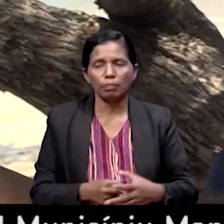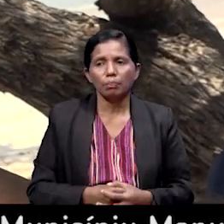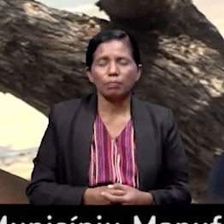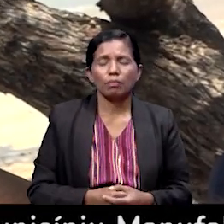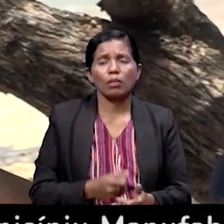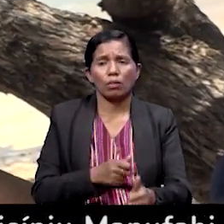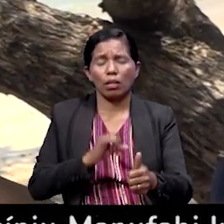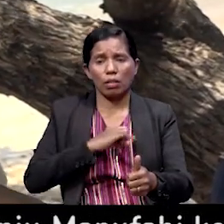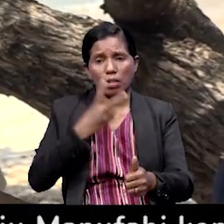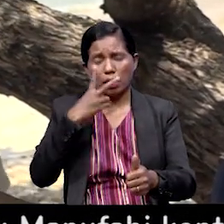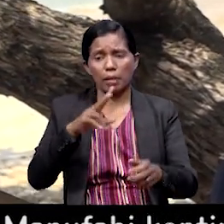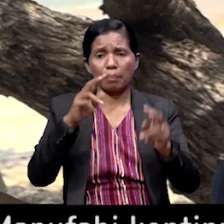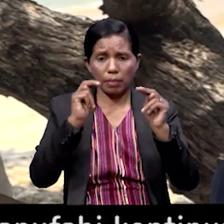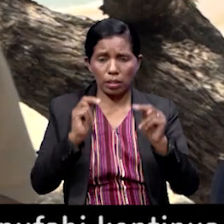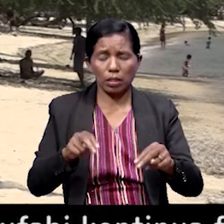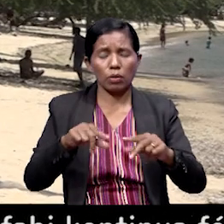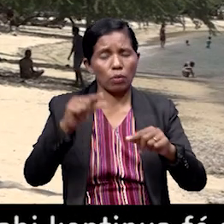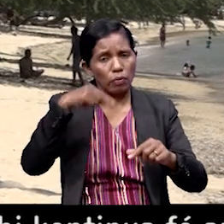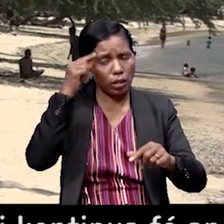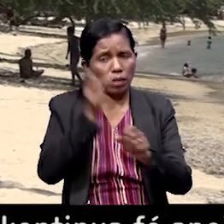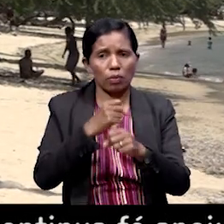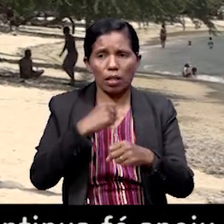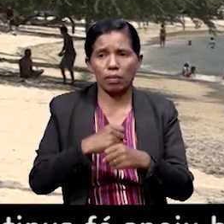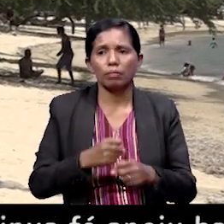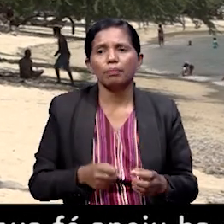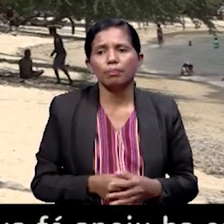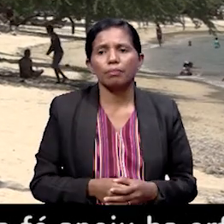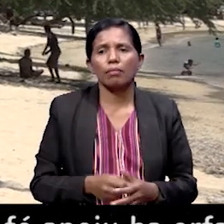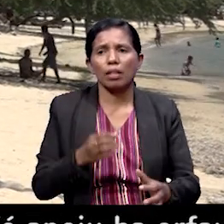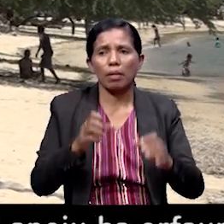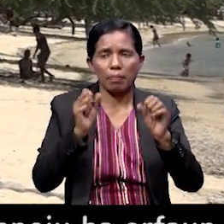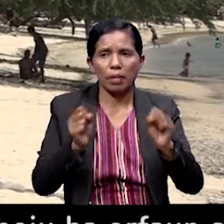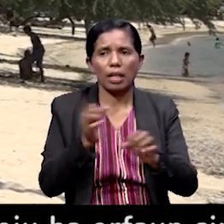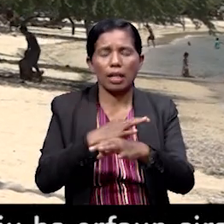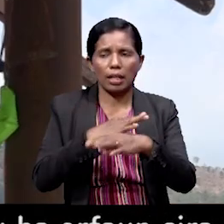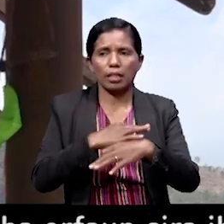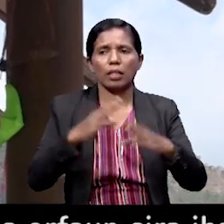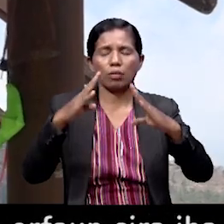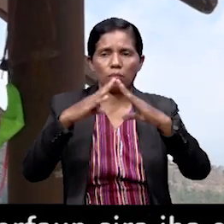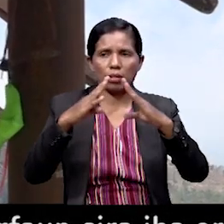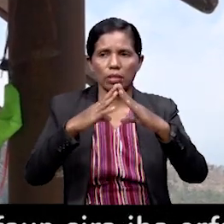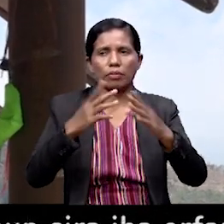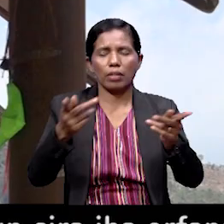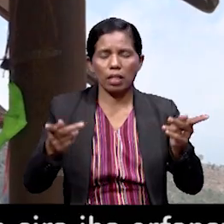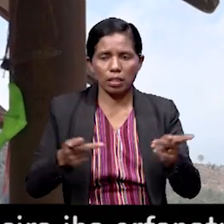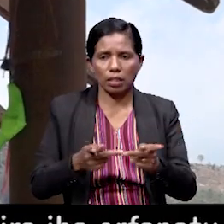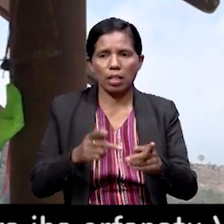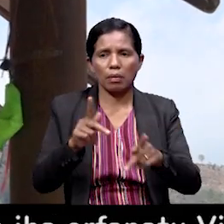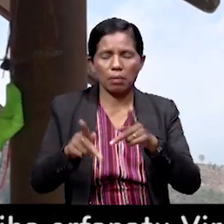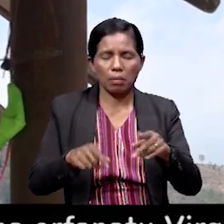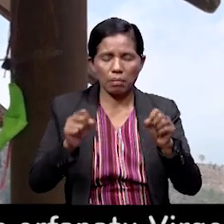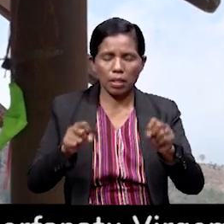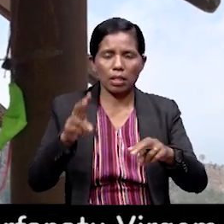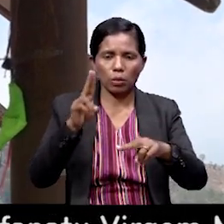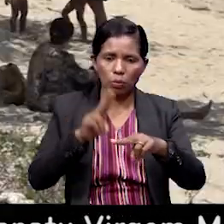fati persija governo atu halo maka goran sa ita diang. Sekarik bele hadiah uma oan serba fatin serba ke ema mai hari perlu di